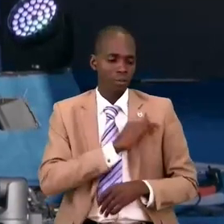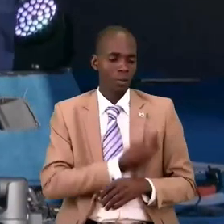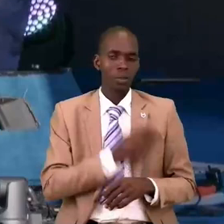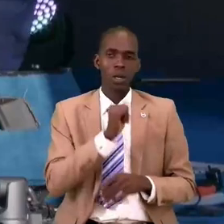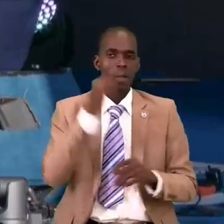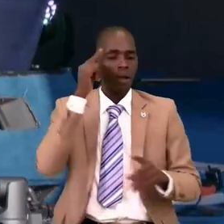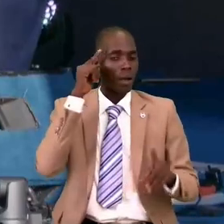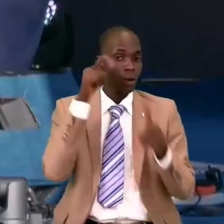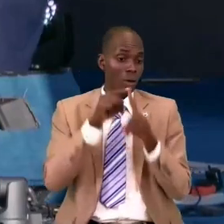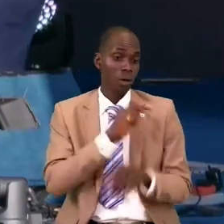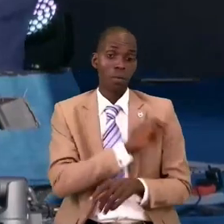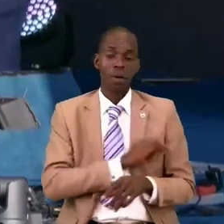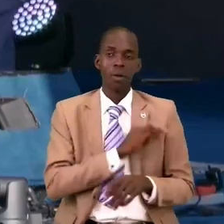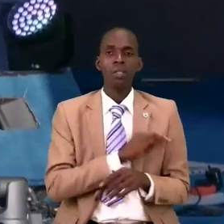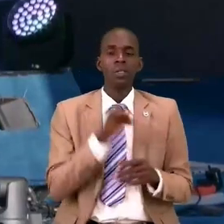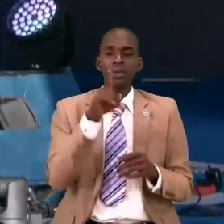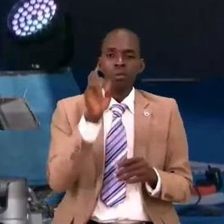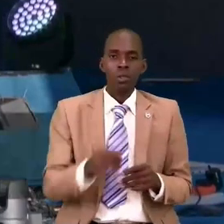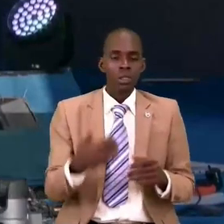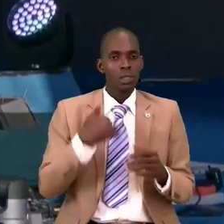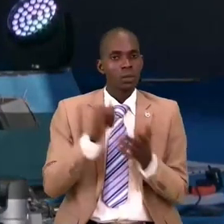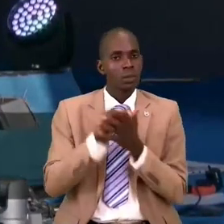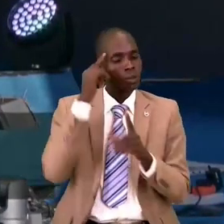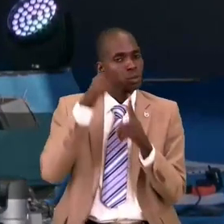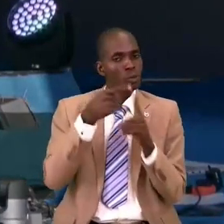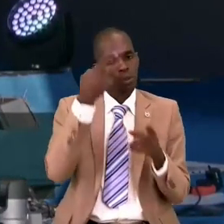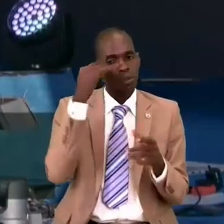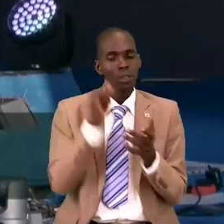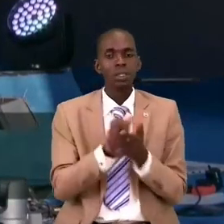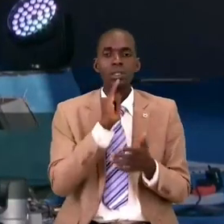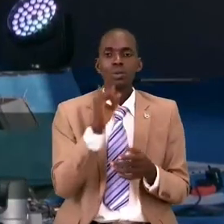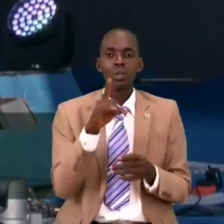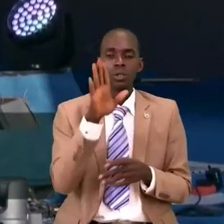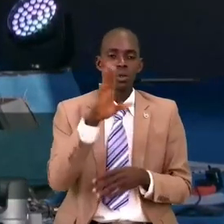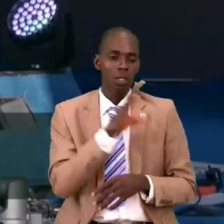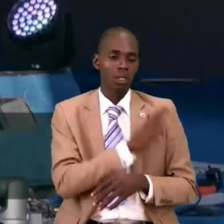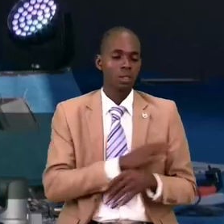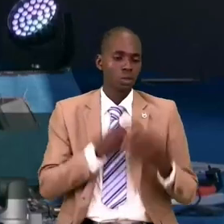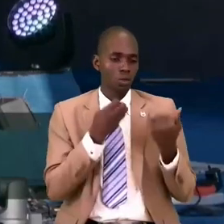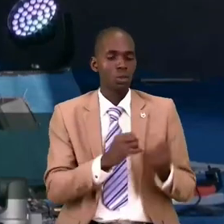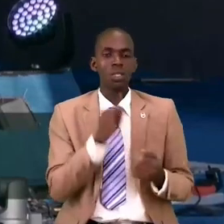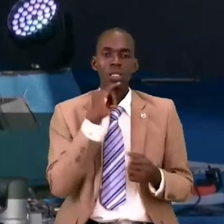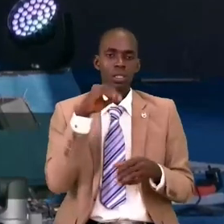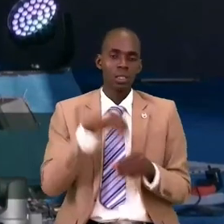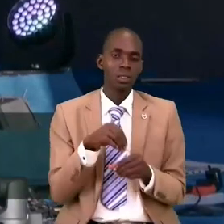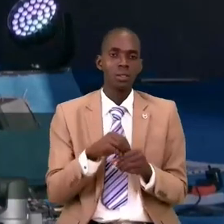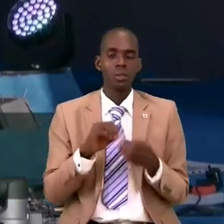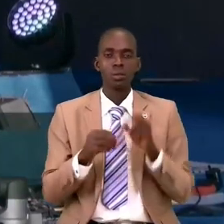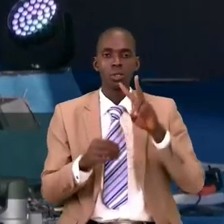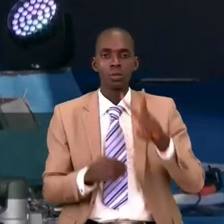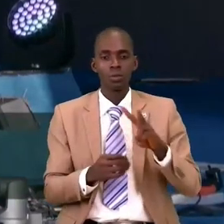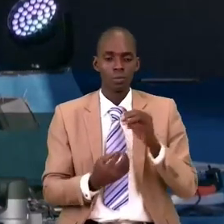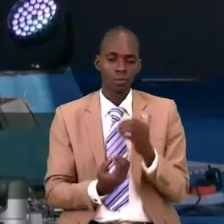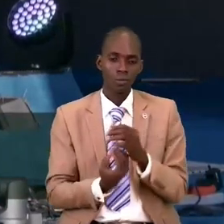caractéristique de vivre pour une mission. Deuxième élément, cultiver le courage en œuvrant pour le maître. Cultiver